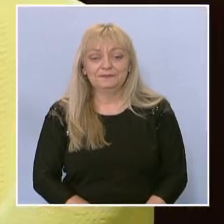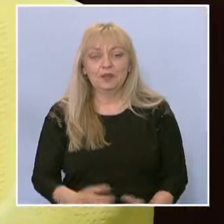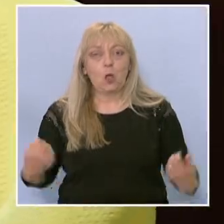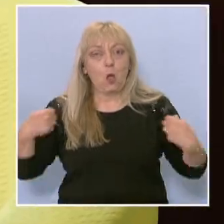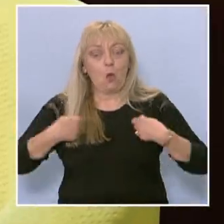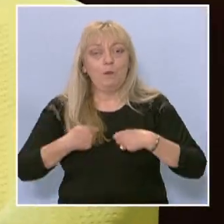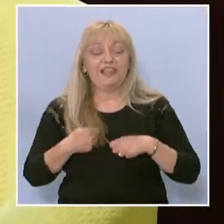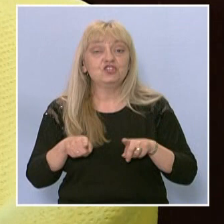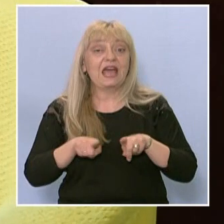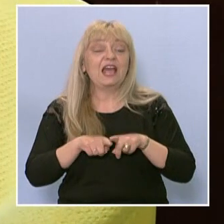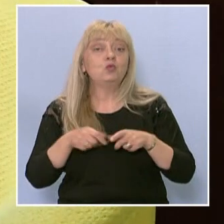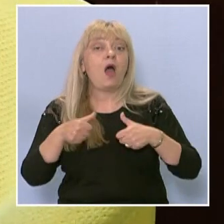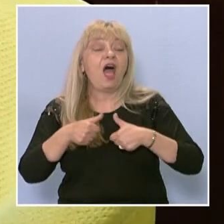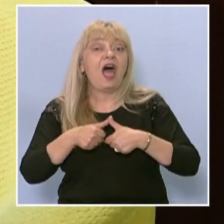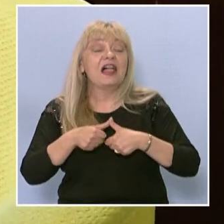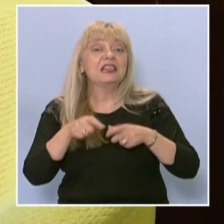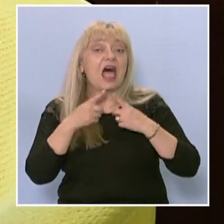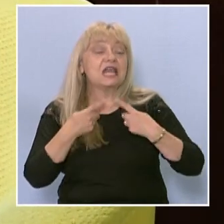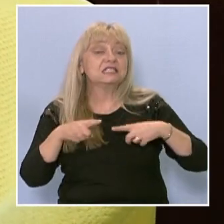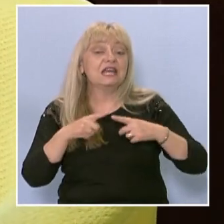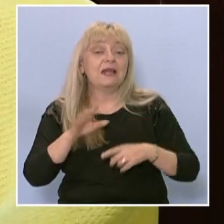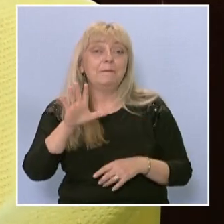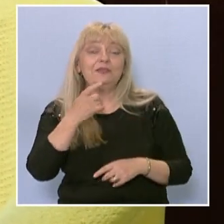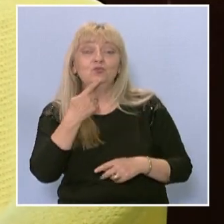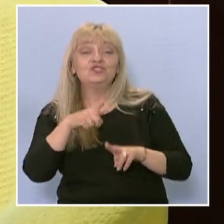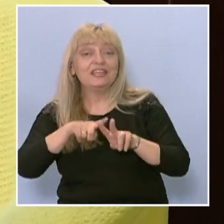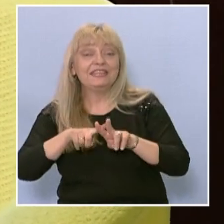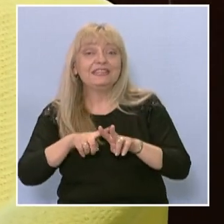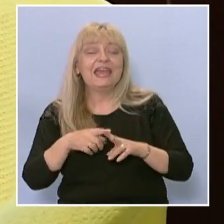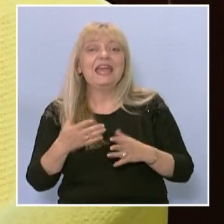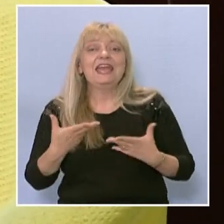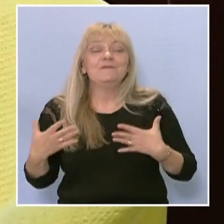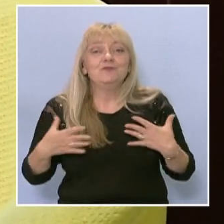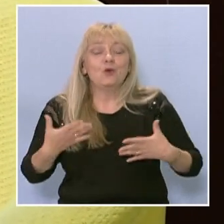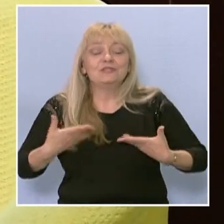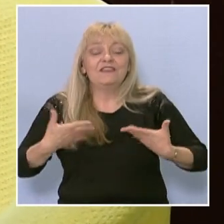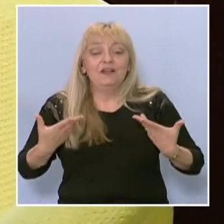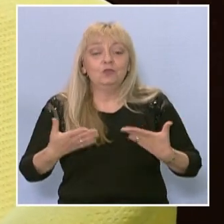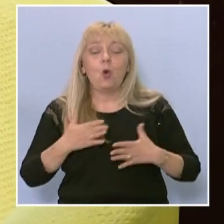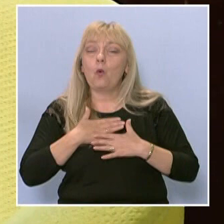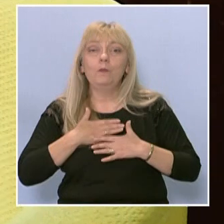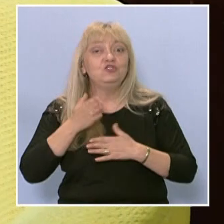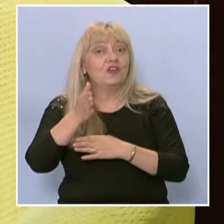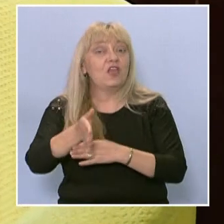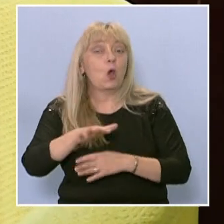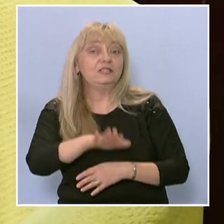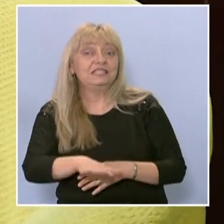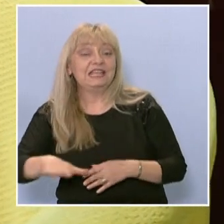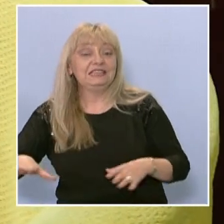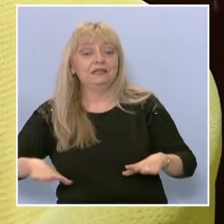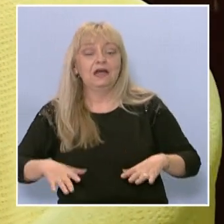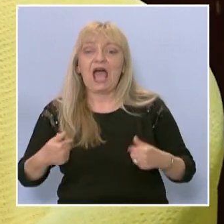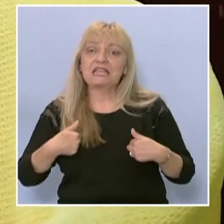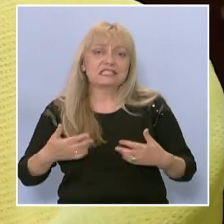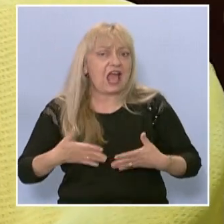Облечена като лазърка, 5-годишната Ива е обзета от сценична треска и казва, че обича да ходи на детска градина. Харесва